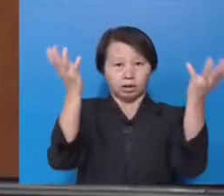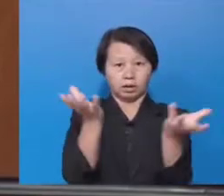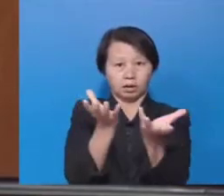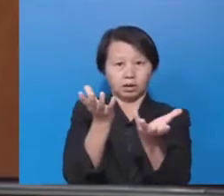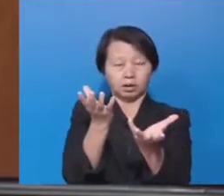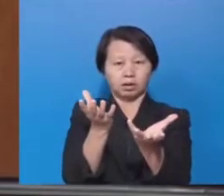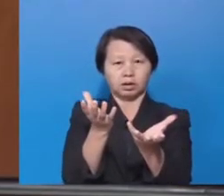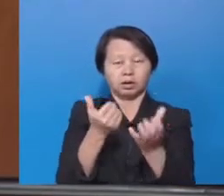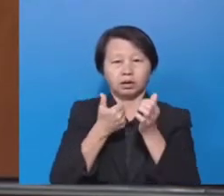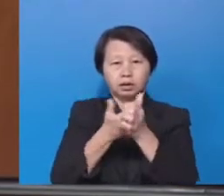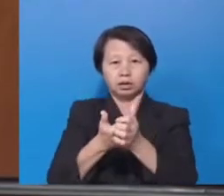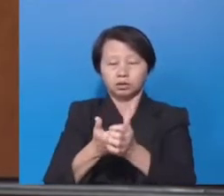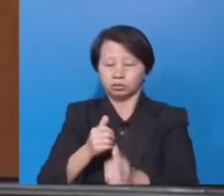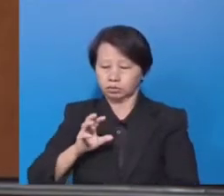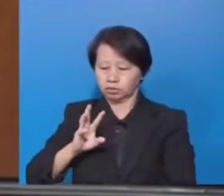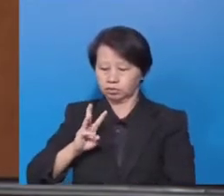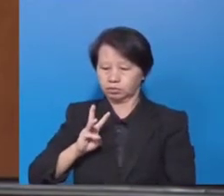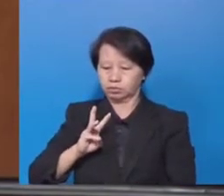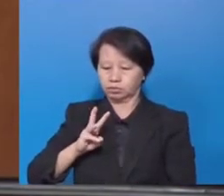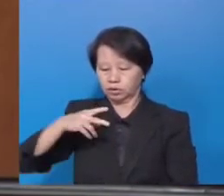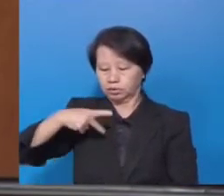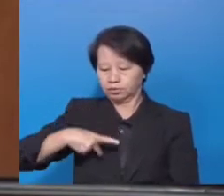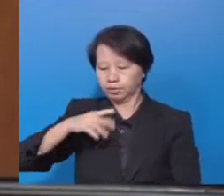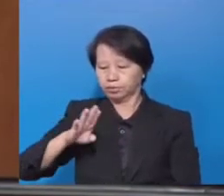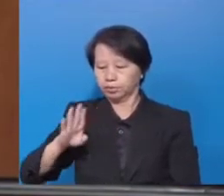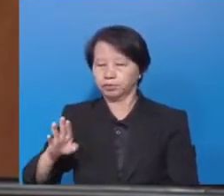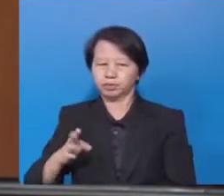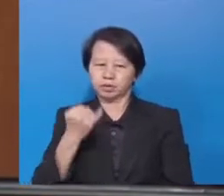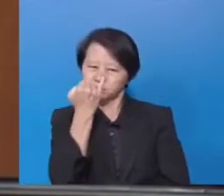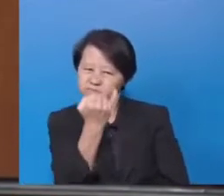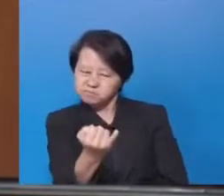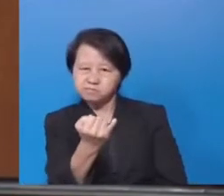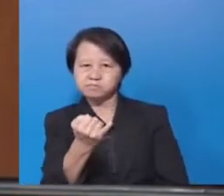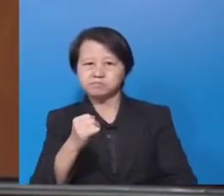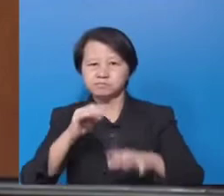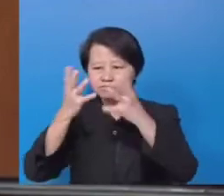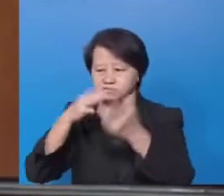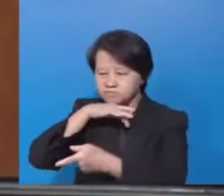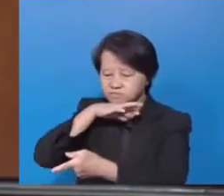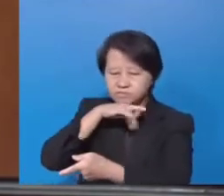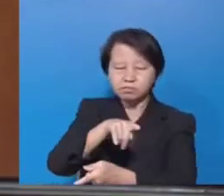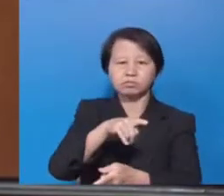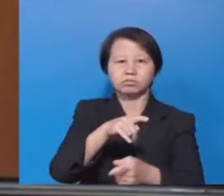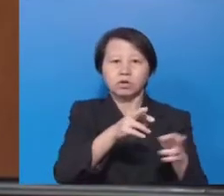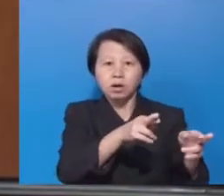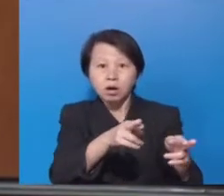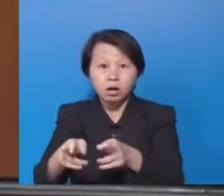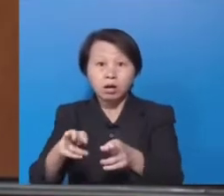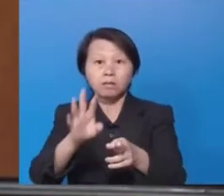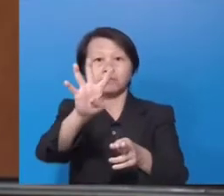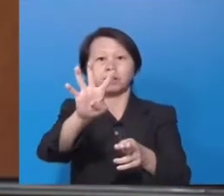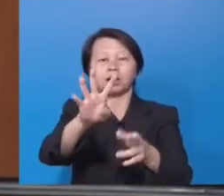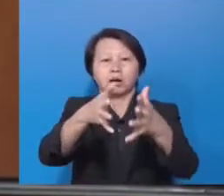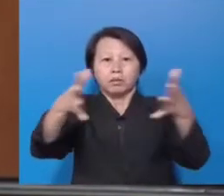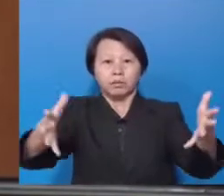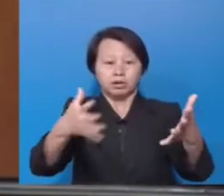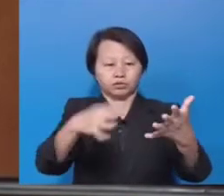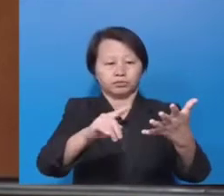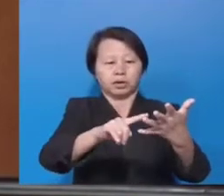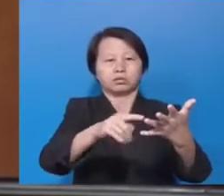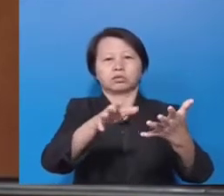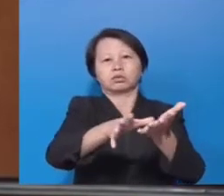bulan menurut Umar bangsa-bangsa bersatu jenazah alam sekita ini adalah merupakan jenazah kencang keempat terbesar